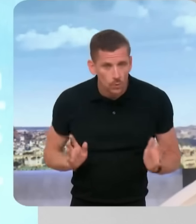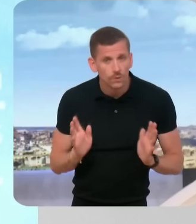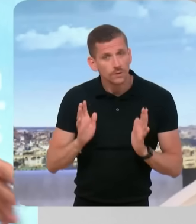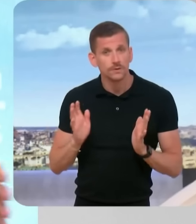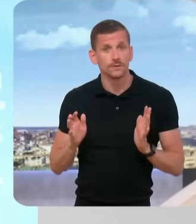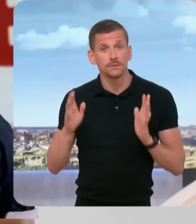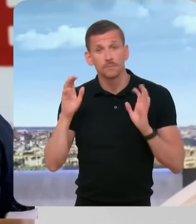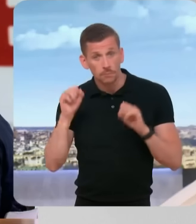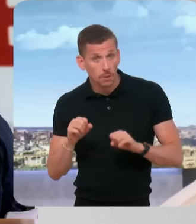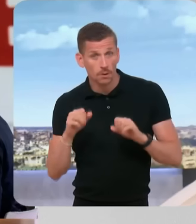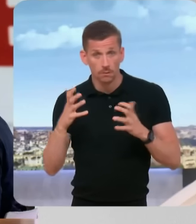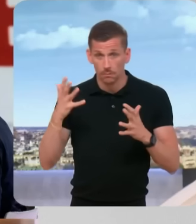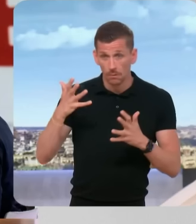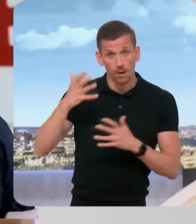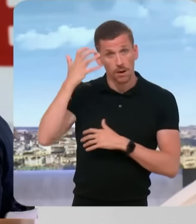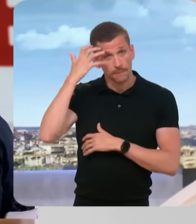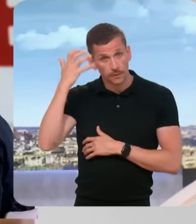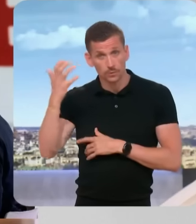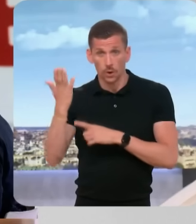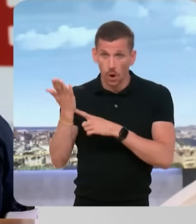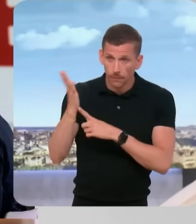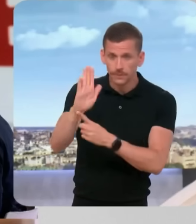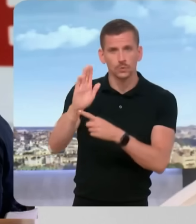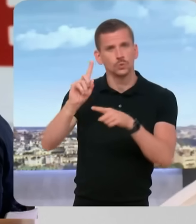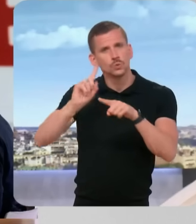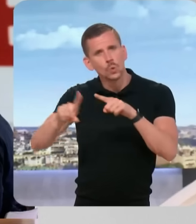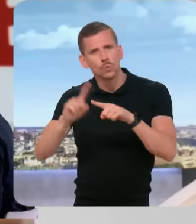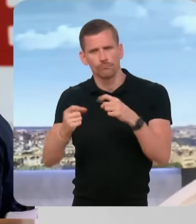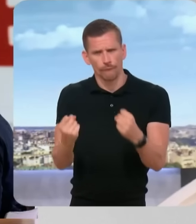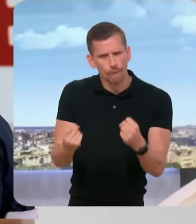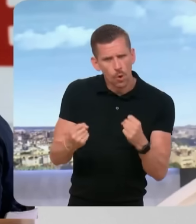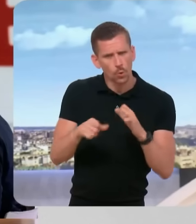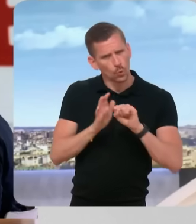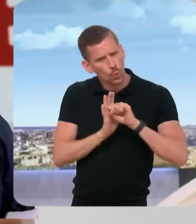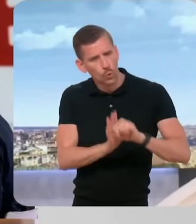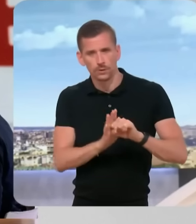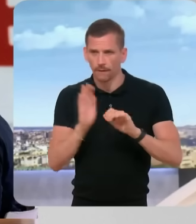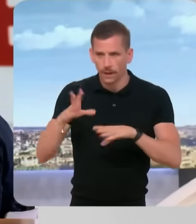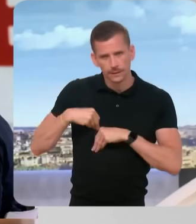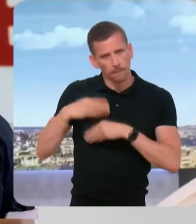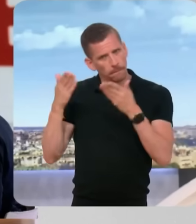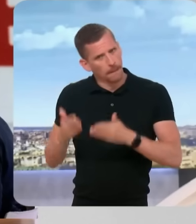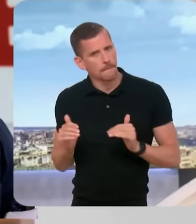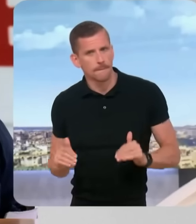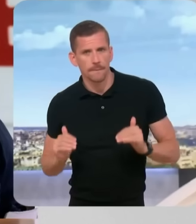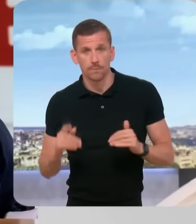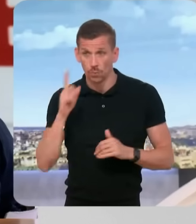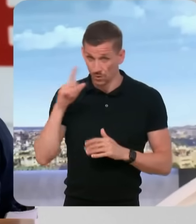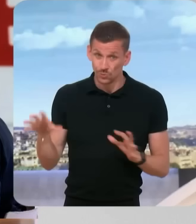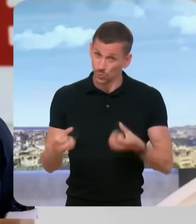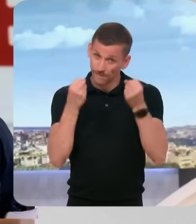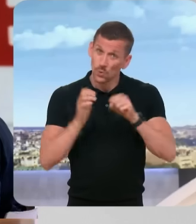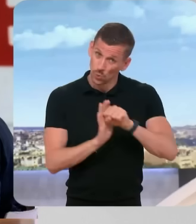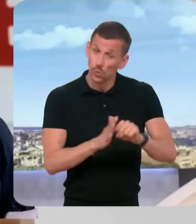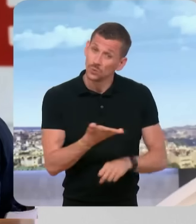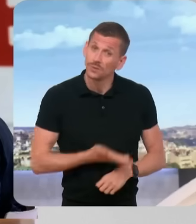admettre que Jean-Luc Mélenchon représente quelque chose de fort à gauche dans ce pays, notamment parce qu'en réalité, il l'a sauvé et que si nous pouvons